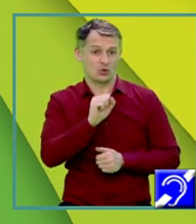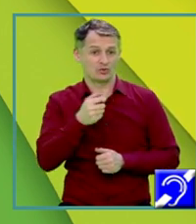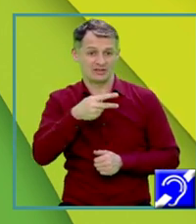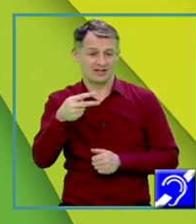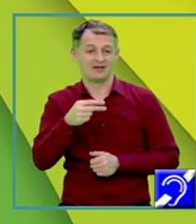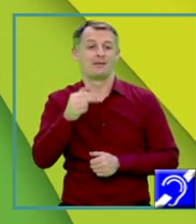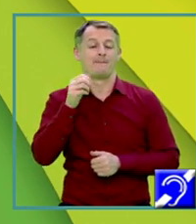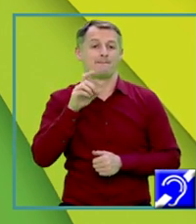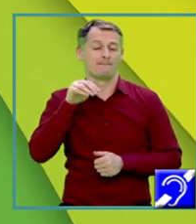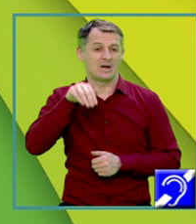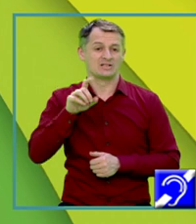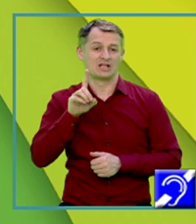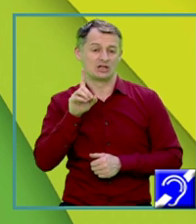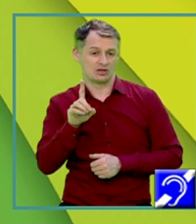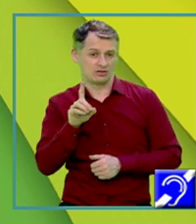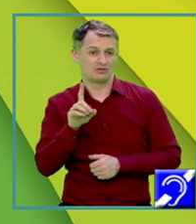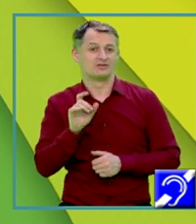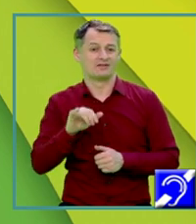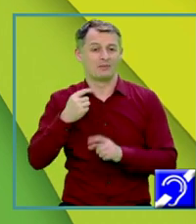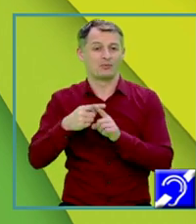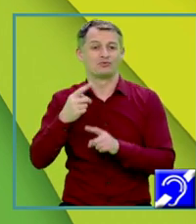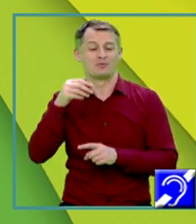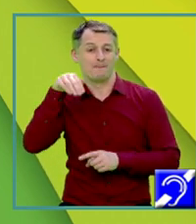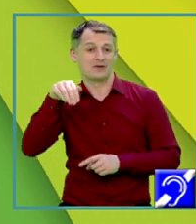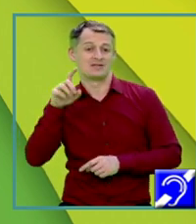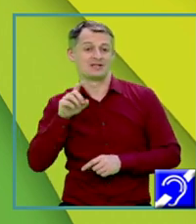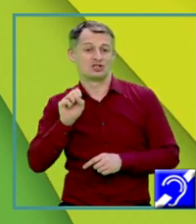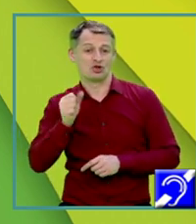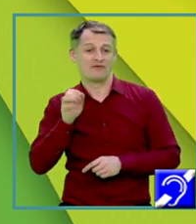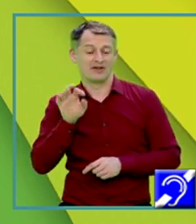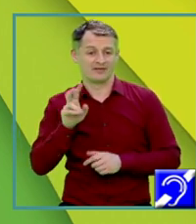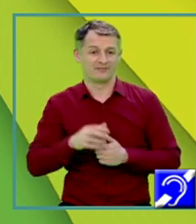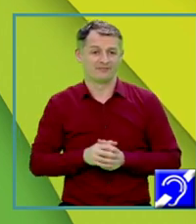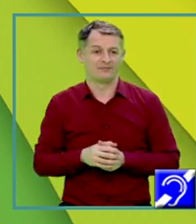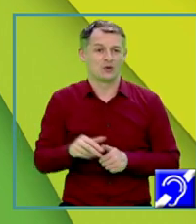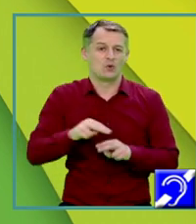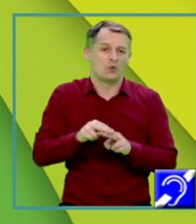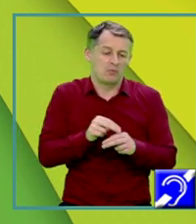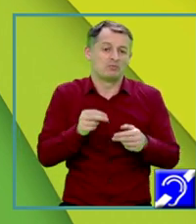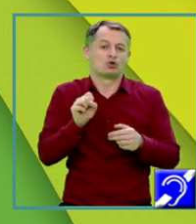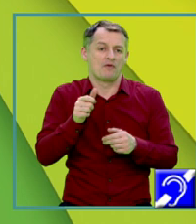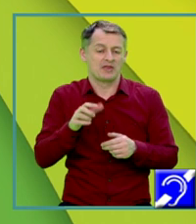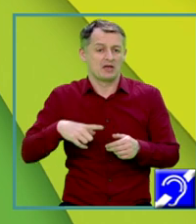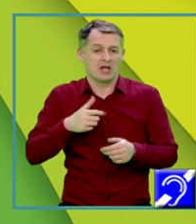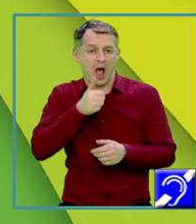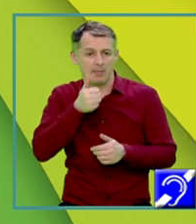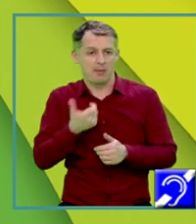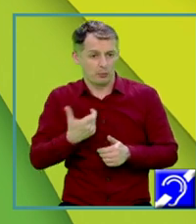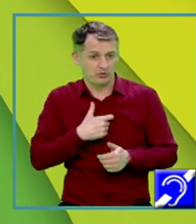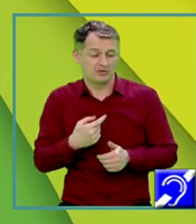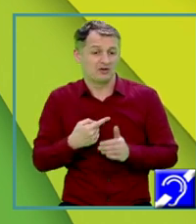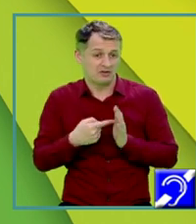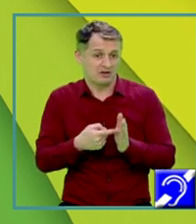substanței dizolvate și masa solventului. Cum în majoritatea cazurilor solventul este apa, puteți indica